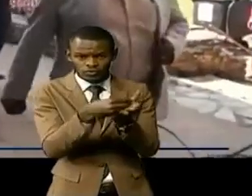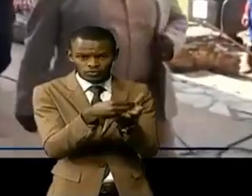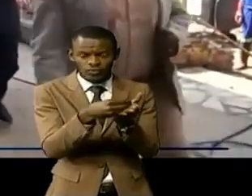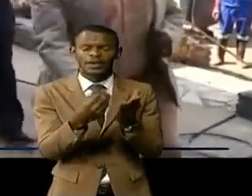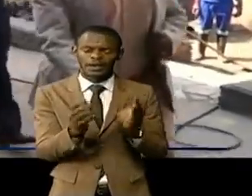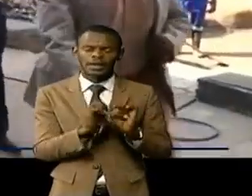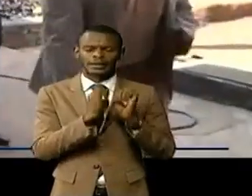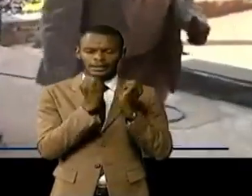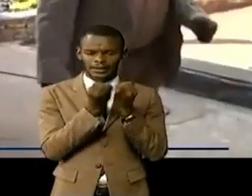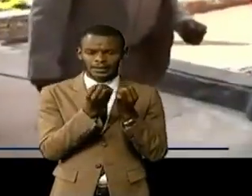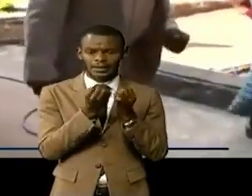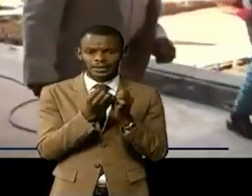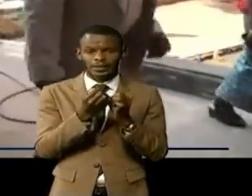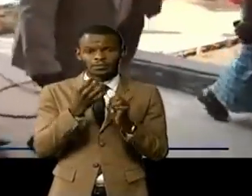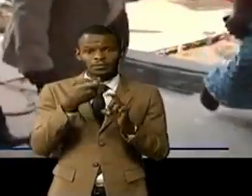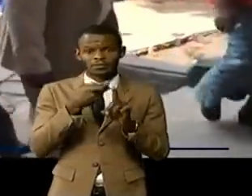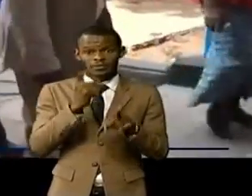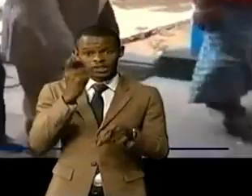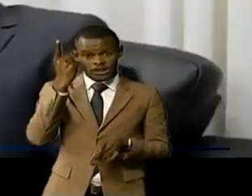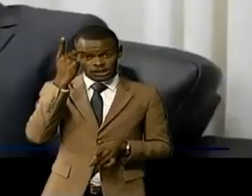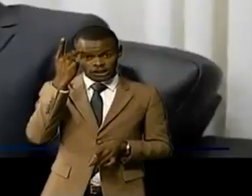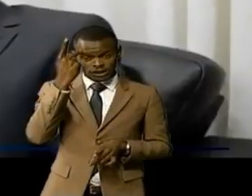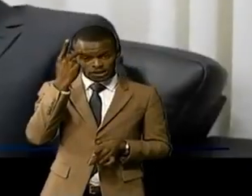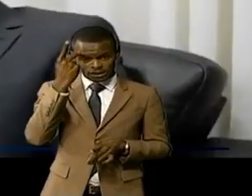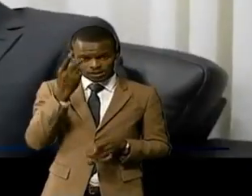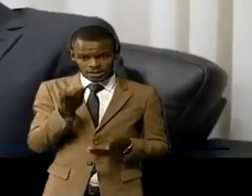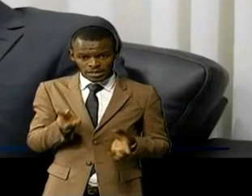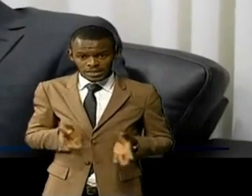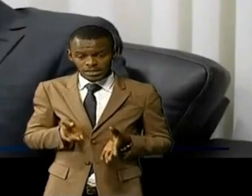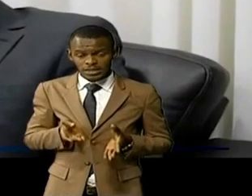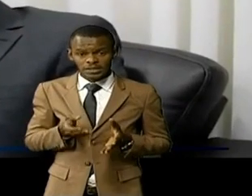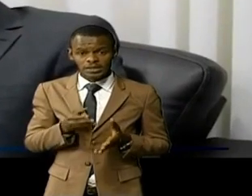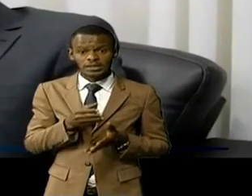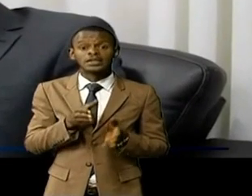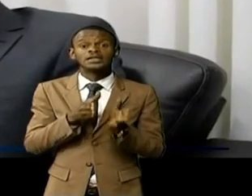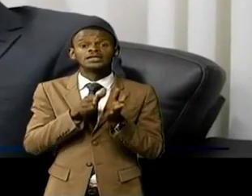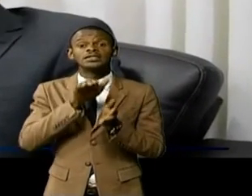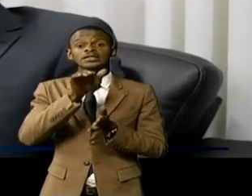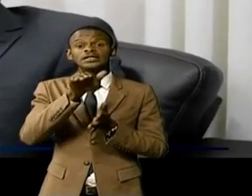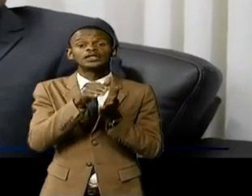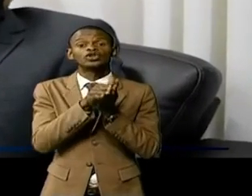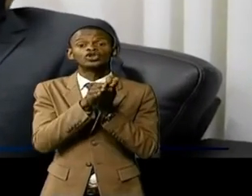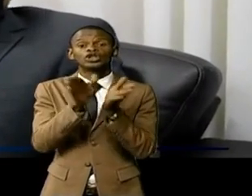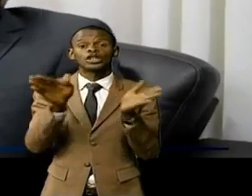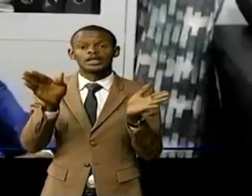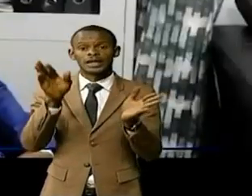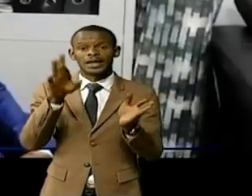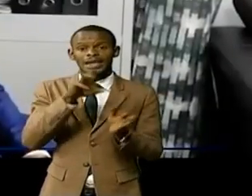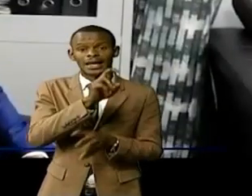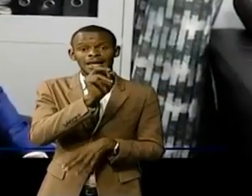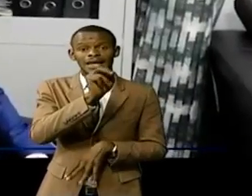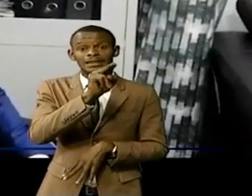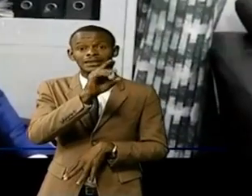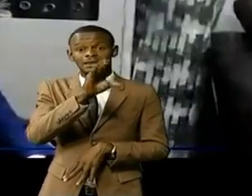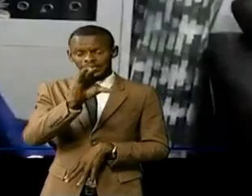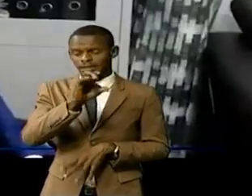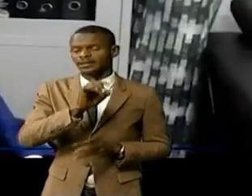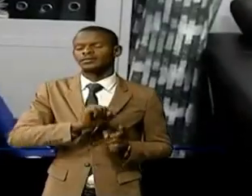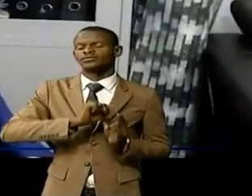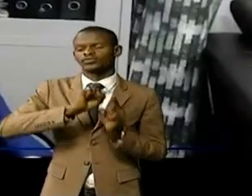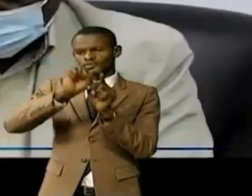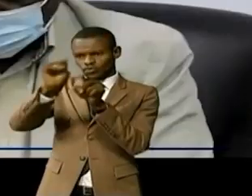été reçue par le président AI de l'Assemblée provinciale du Katanga, l'honorable Katebengo Michel, qui était entouré de ses